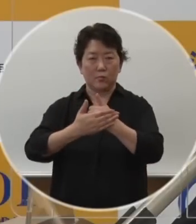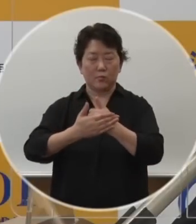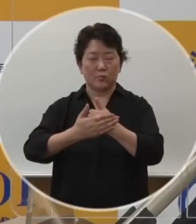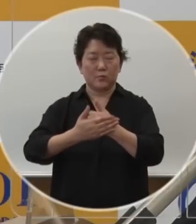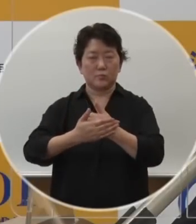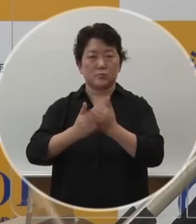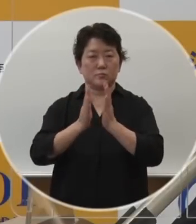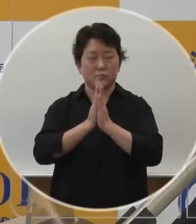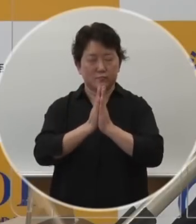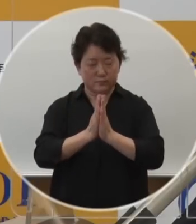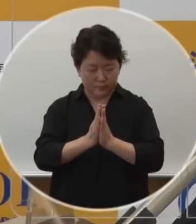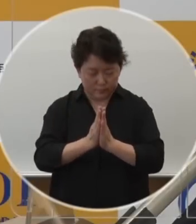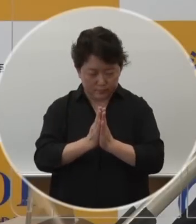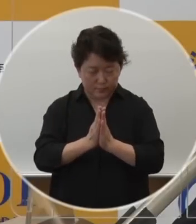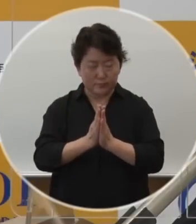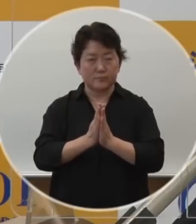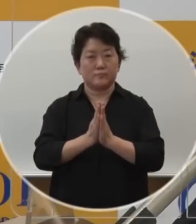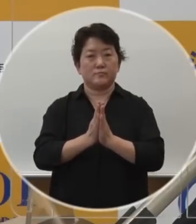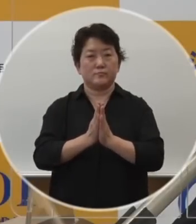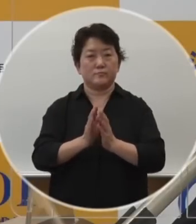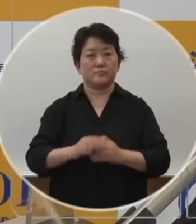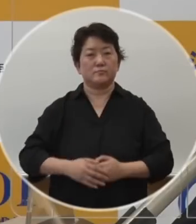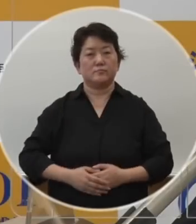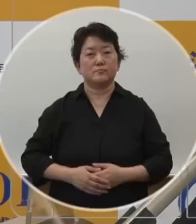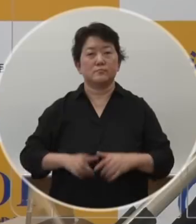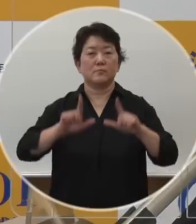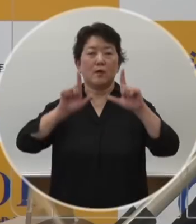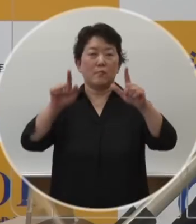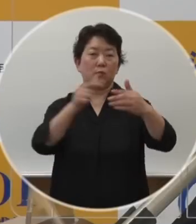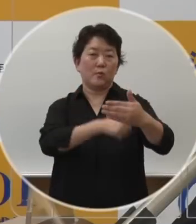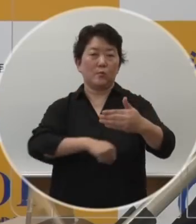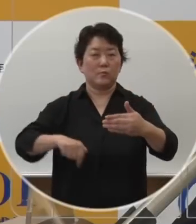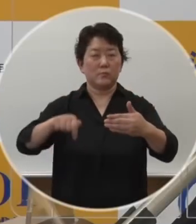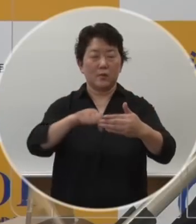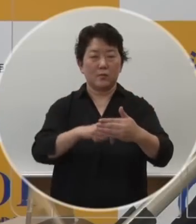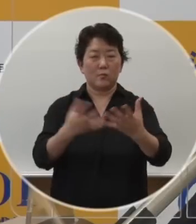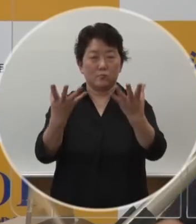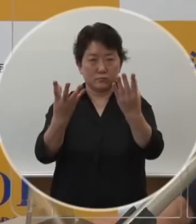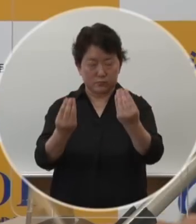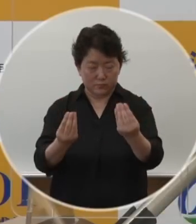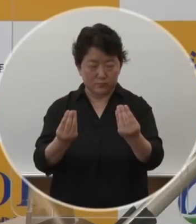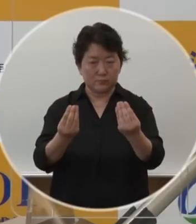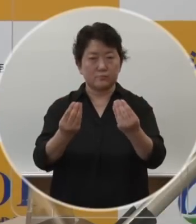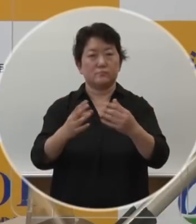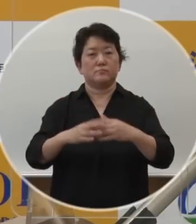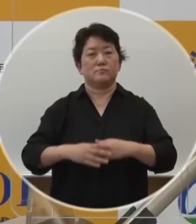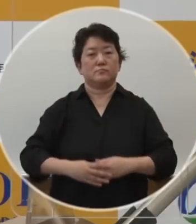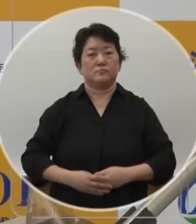卒よろしくお願いを申し上げます。発表事項は以上でございます。